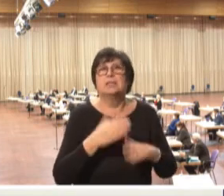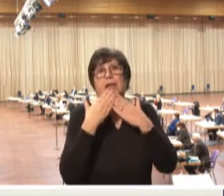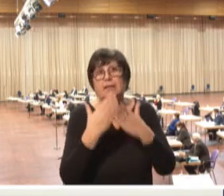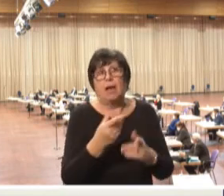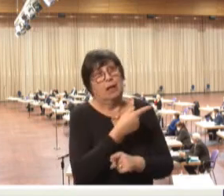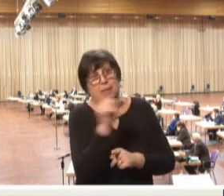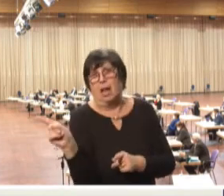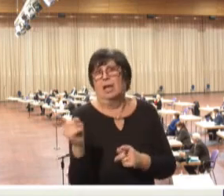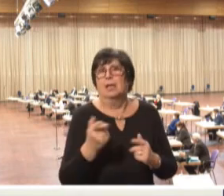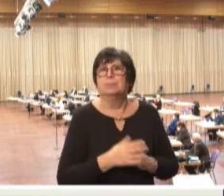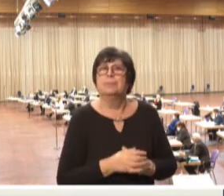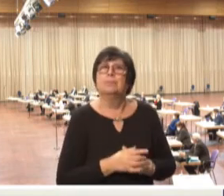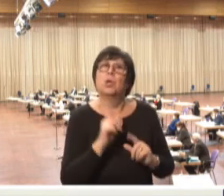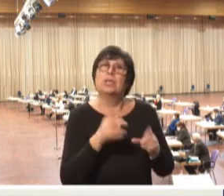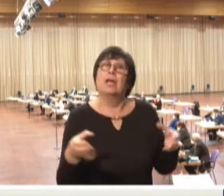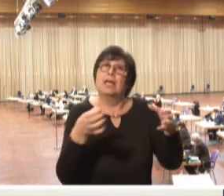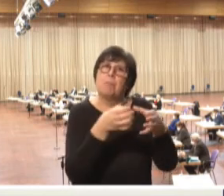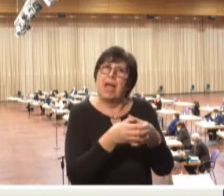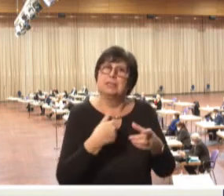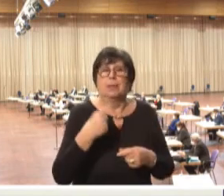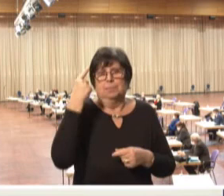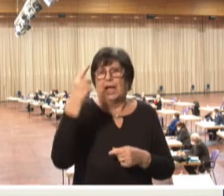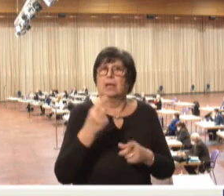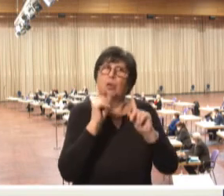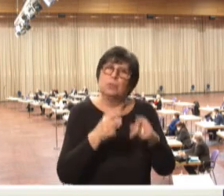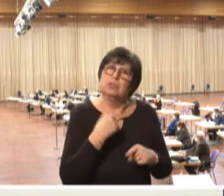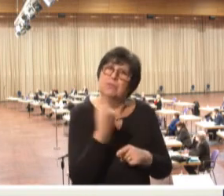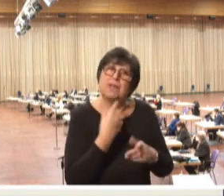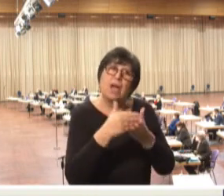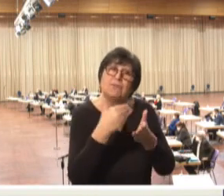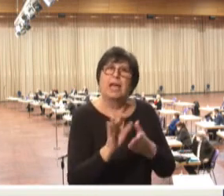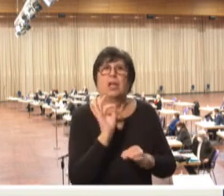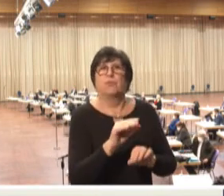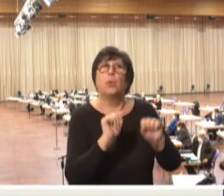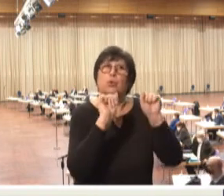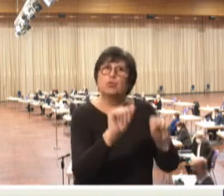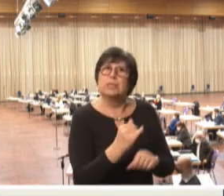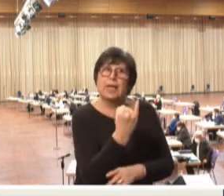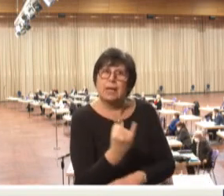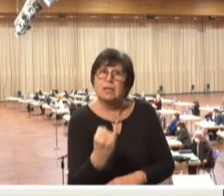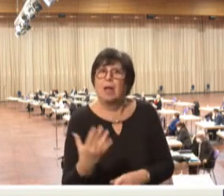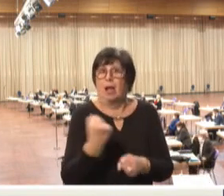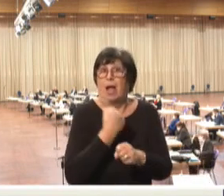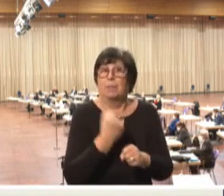auch nur noch mal sagen. Und gemeinsam, denke ich, müssen wir weiterhin für den Schutz der Kinder